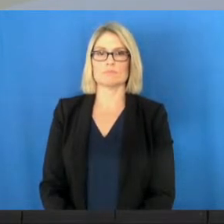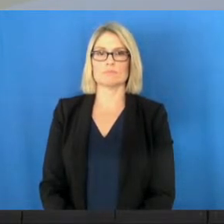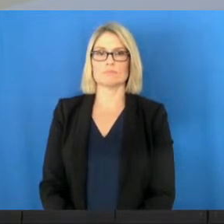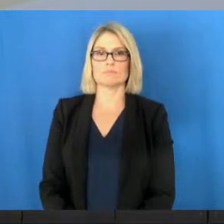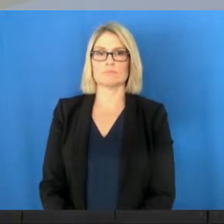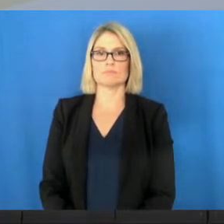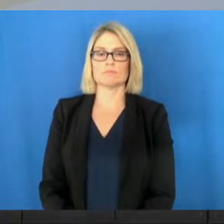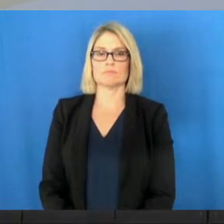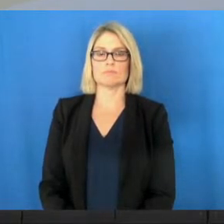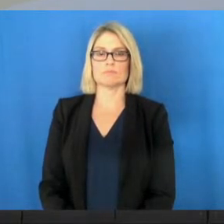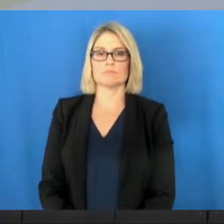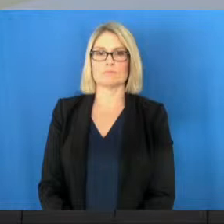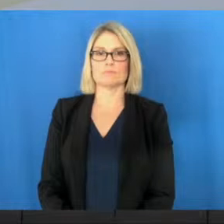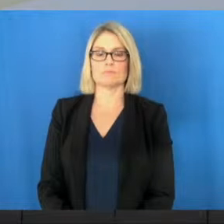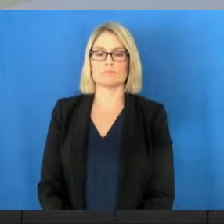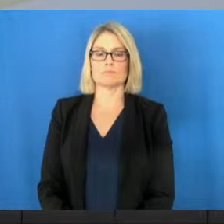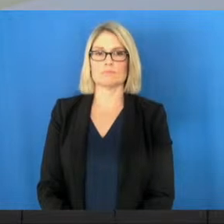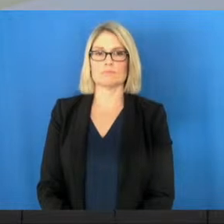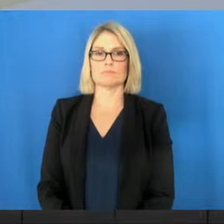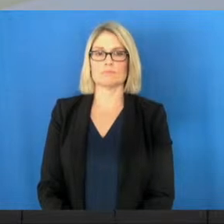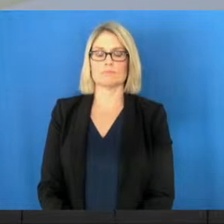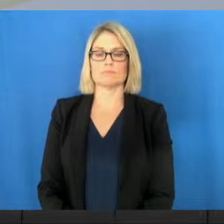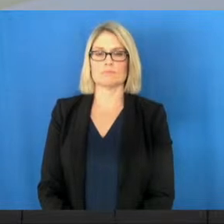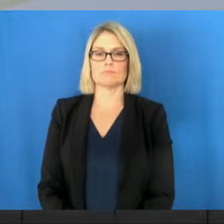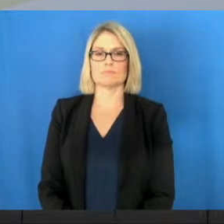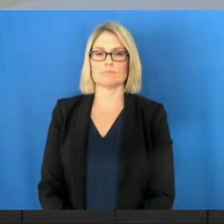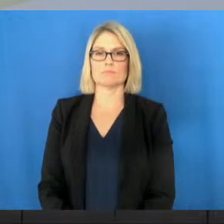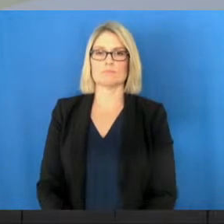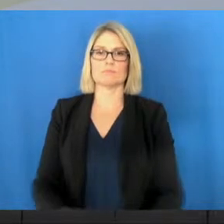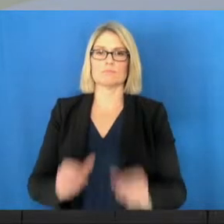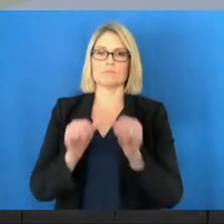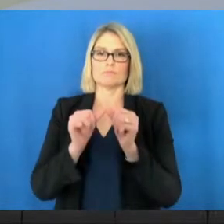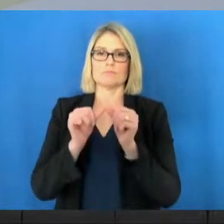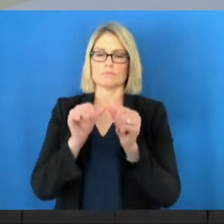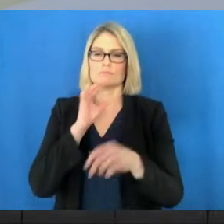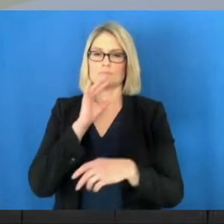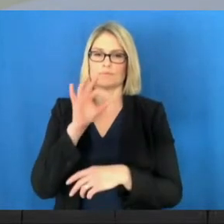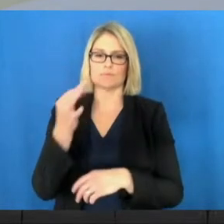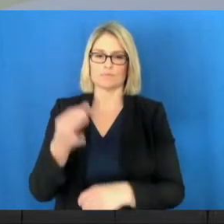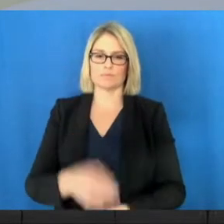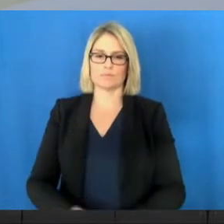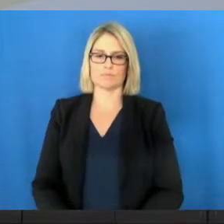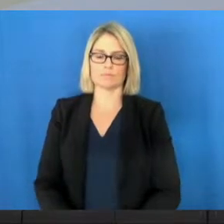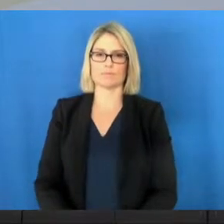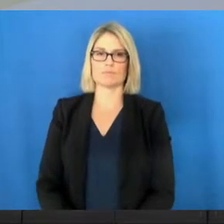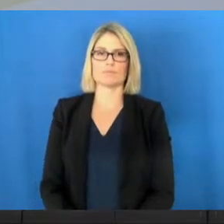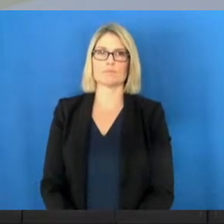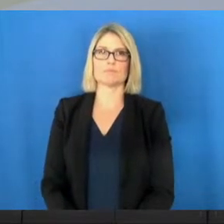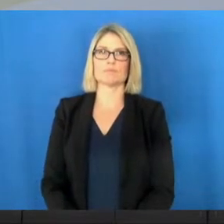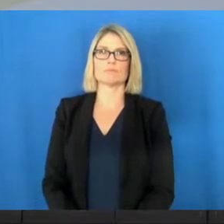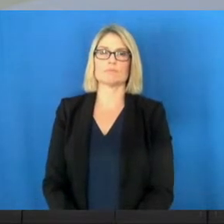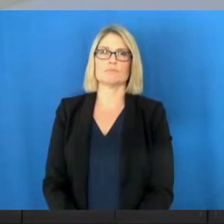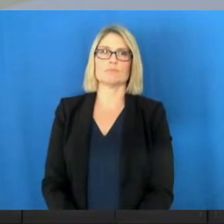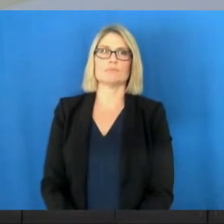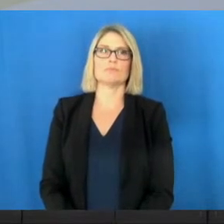À l'avenir, les activités qui seront admissibles à l'exemption le jour même comprennent les rendez-vous médicaux, faire